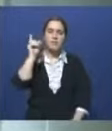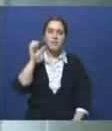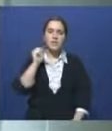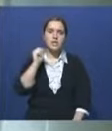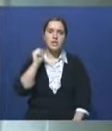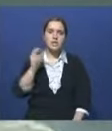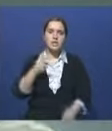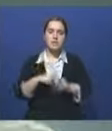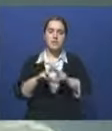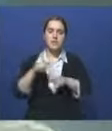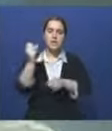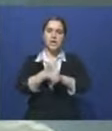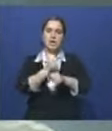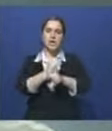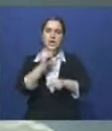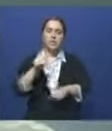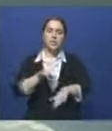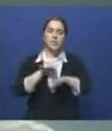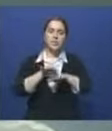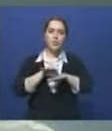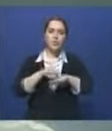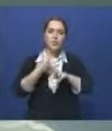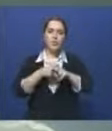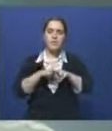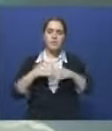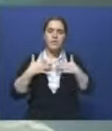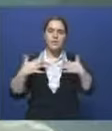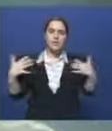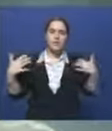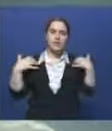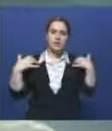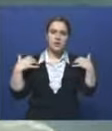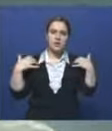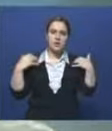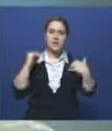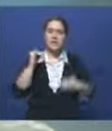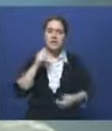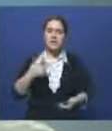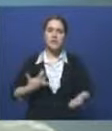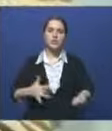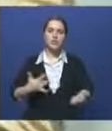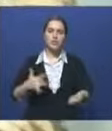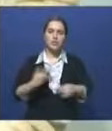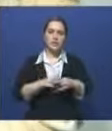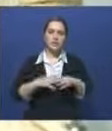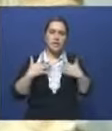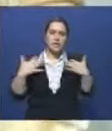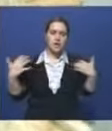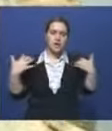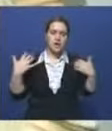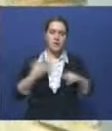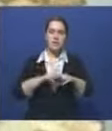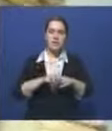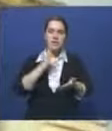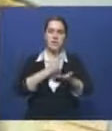он делался как из кожи мелкого рогатого скота, так же из желудка вот этого же скота. Существует